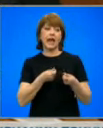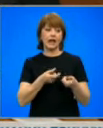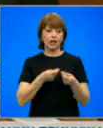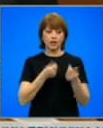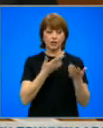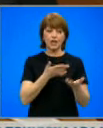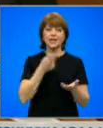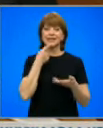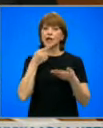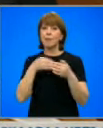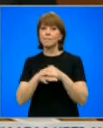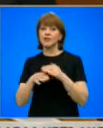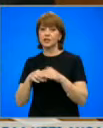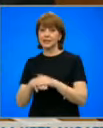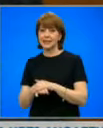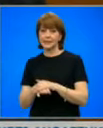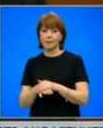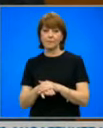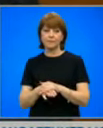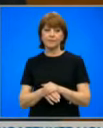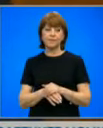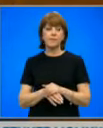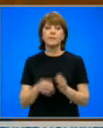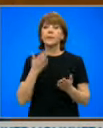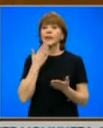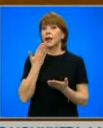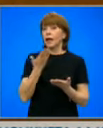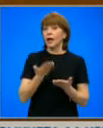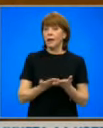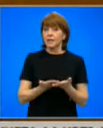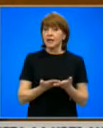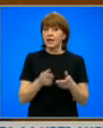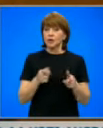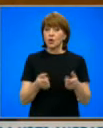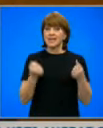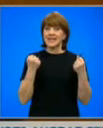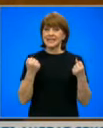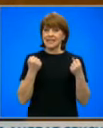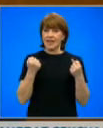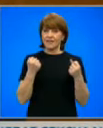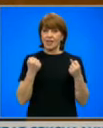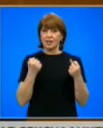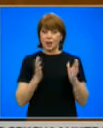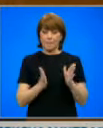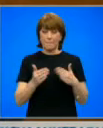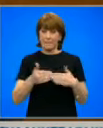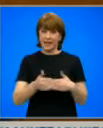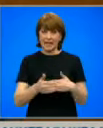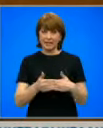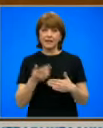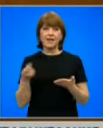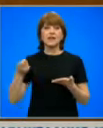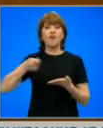закрила, опонира опозицията. Предлага се този здравноосигурителен пакет да